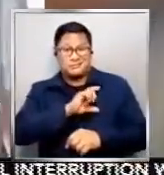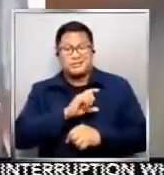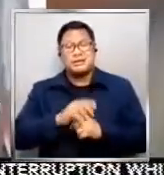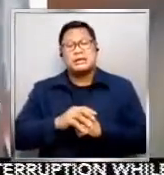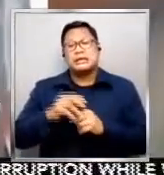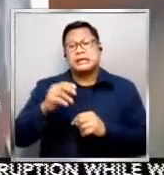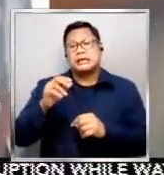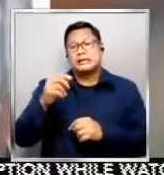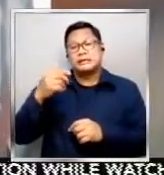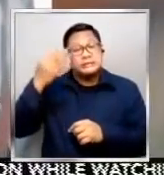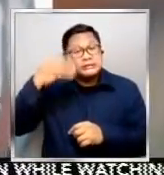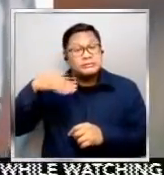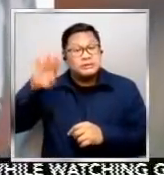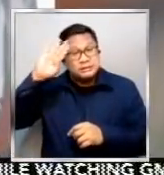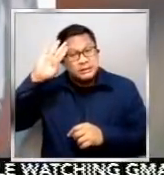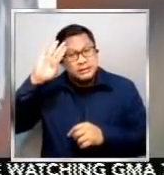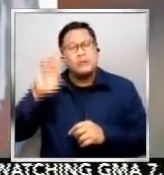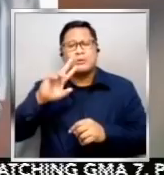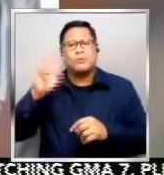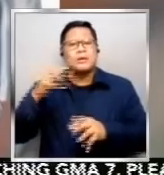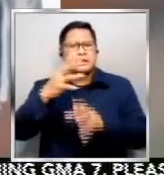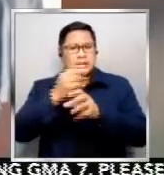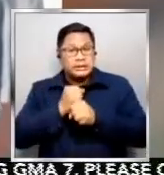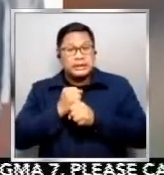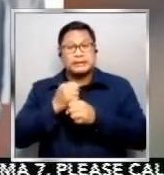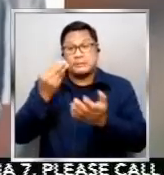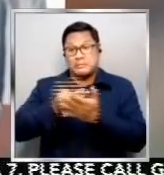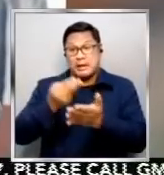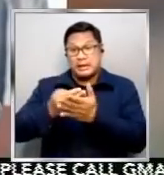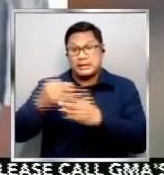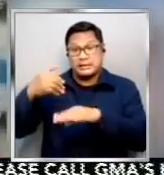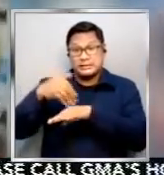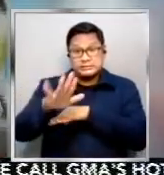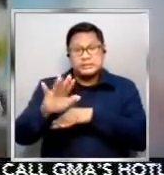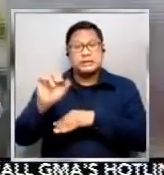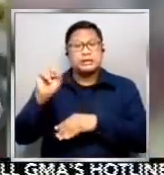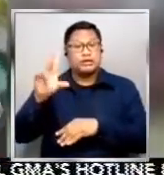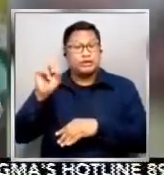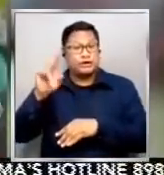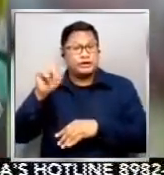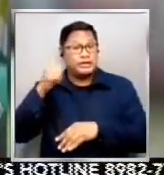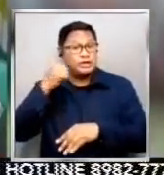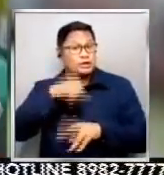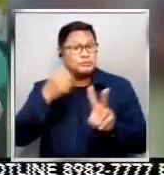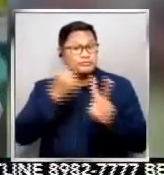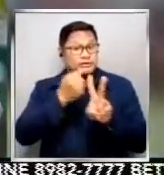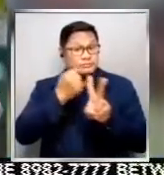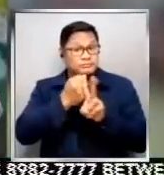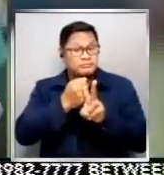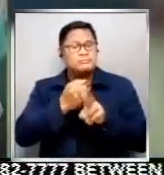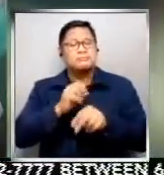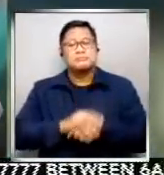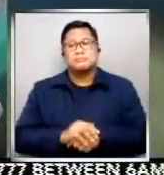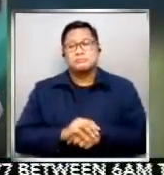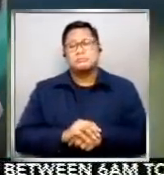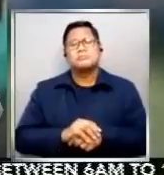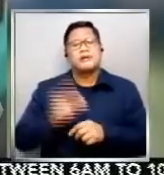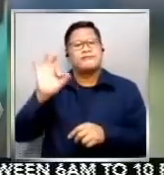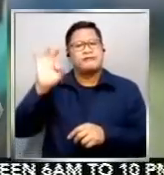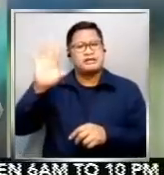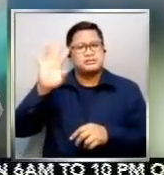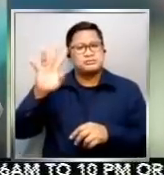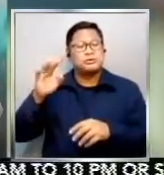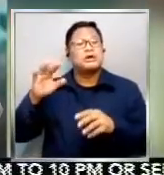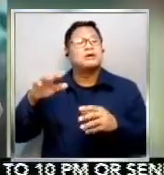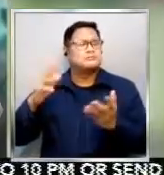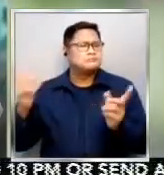Cavite. Makaraang mabawi sa kanya ang perang pinadala ng kanyang 13-anyos na biktima. Ayon sa pulisya, nakilala sa Facebook at niligawan online ng suspect